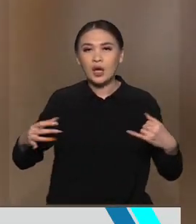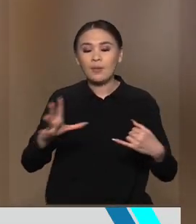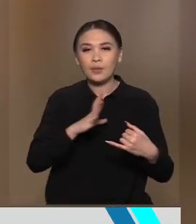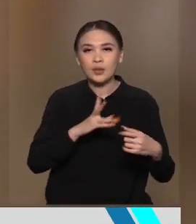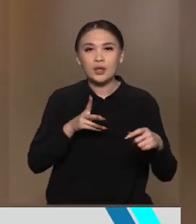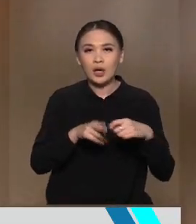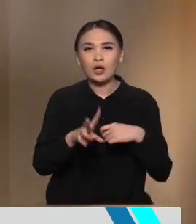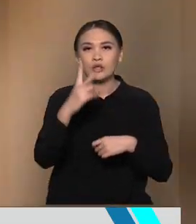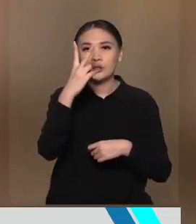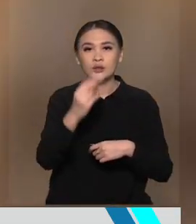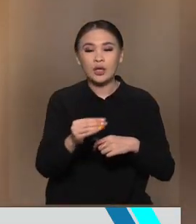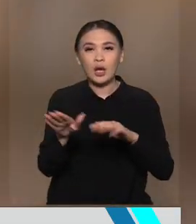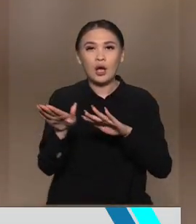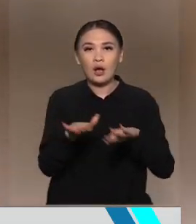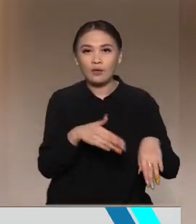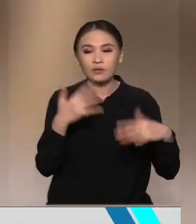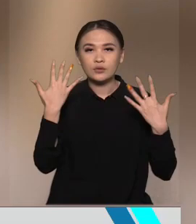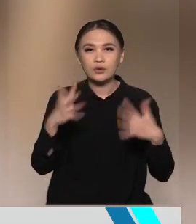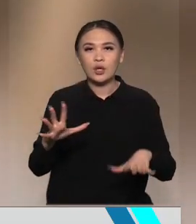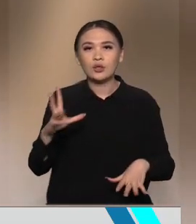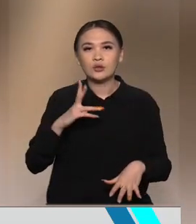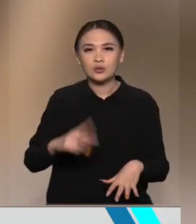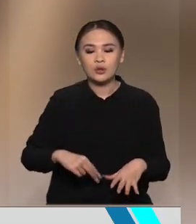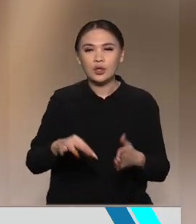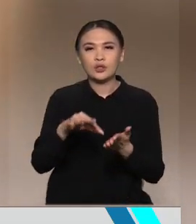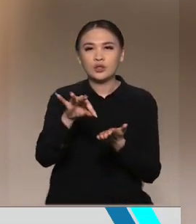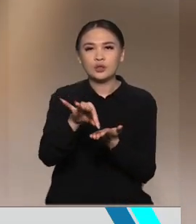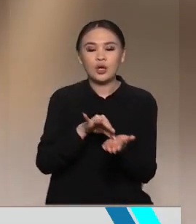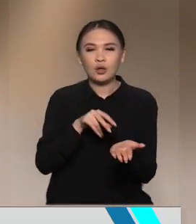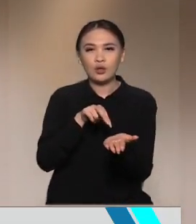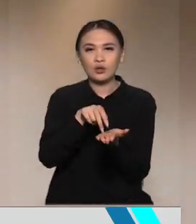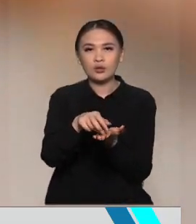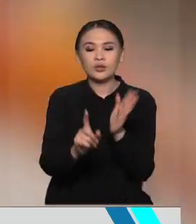что через два дня после этого обряда дочка пошла.